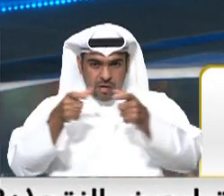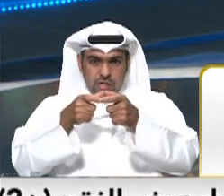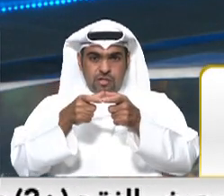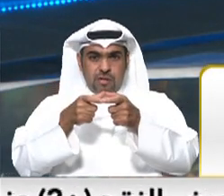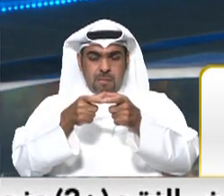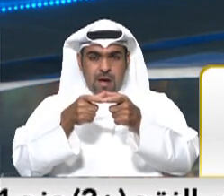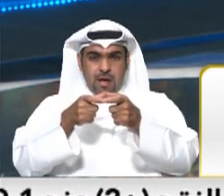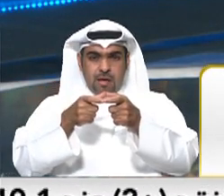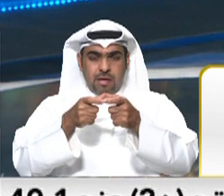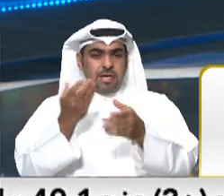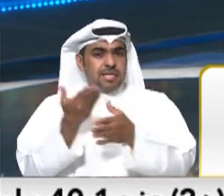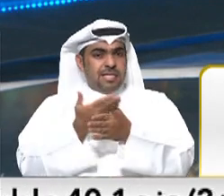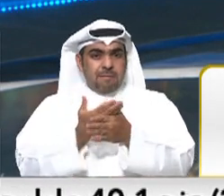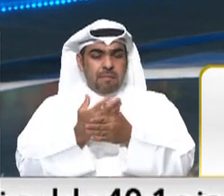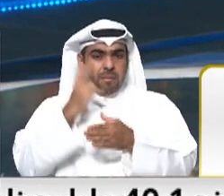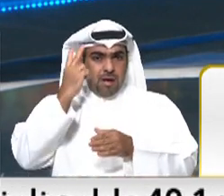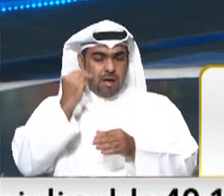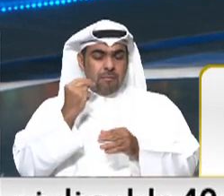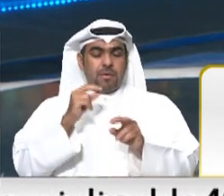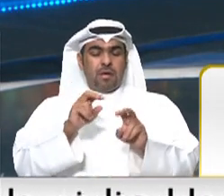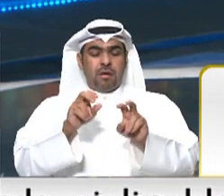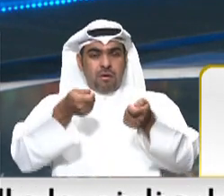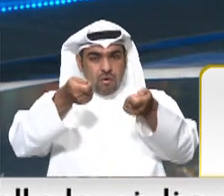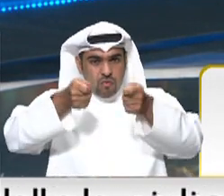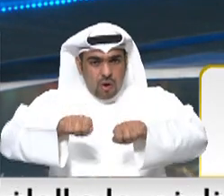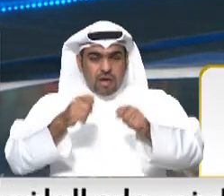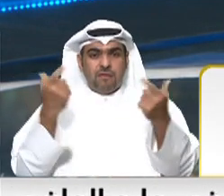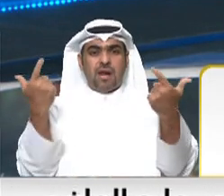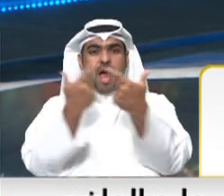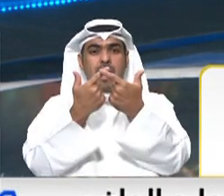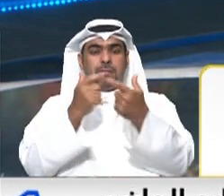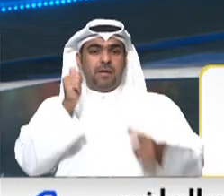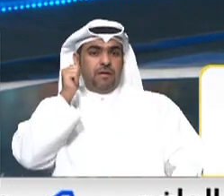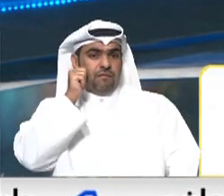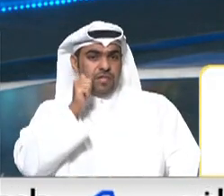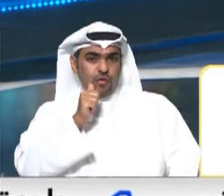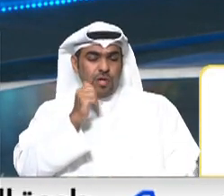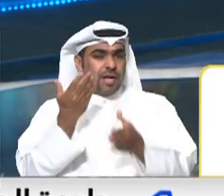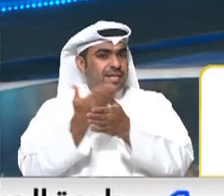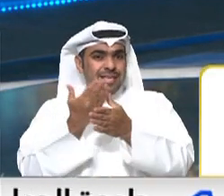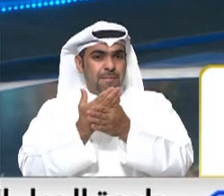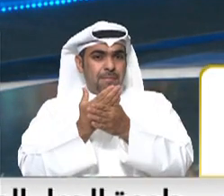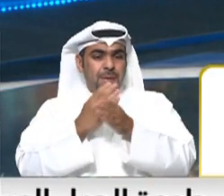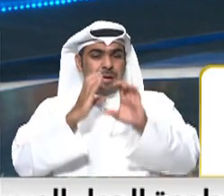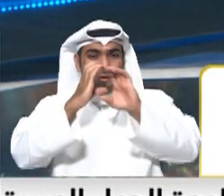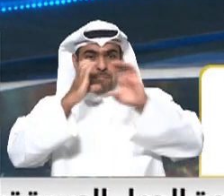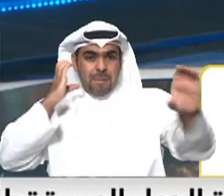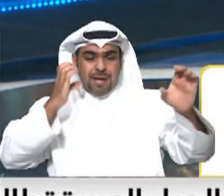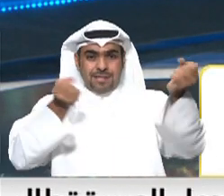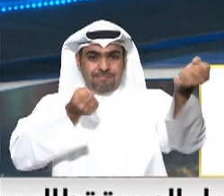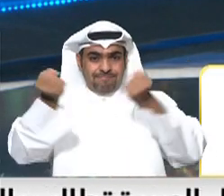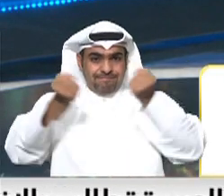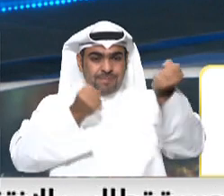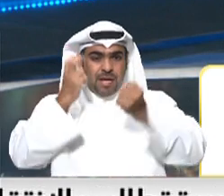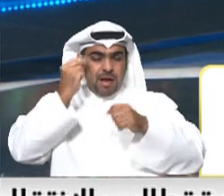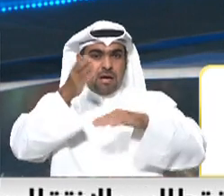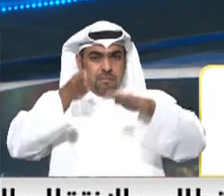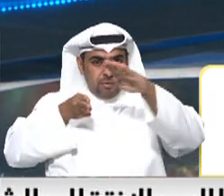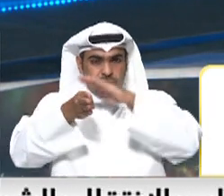وقف محتمل لاطلاق النار في مناطق من اجل تسهيل المساعدات الانسانيه وحمايه